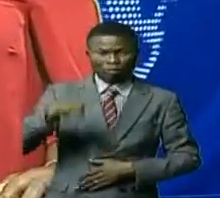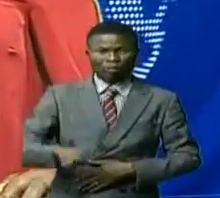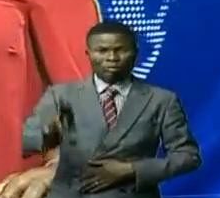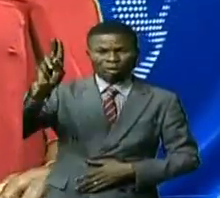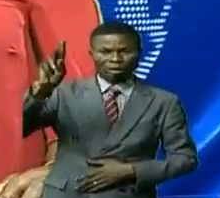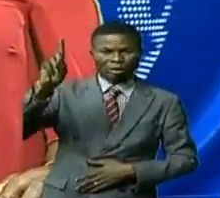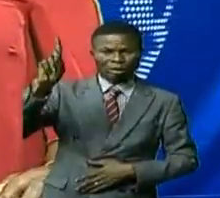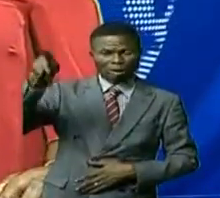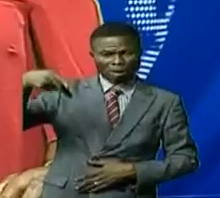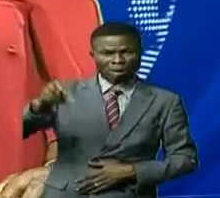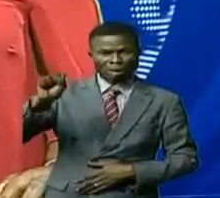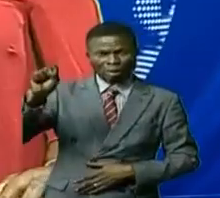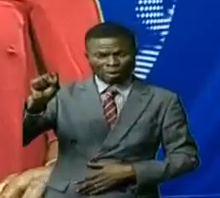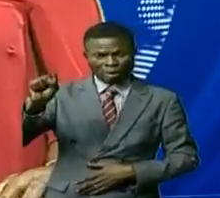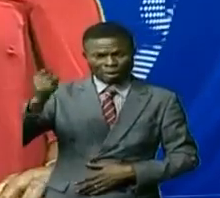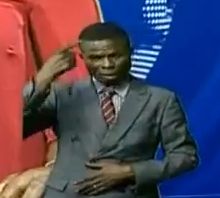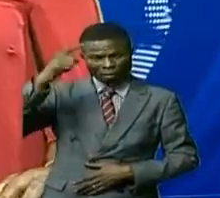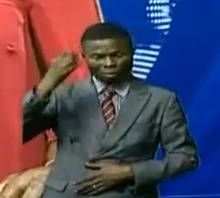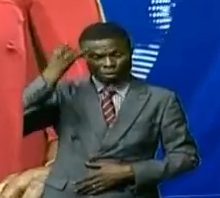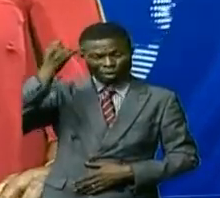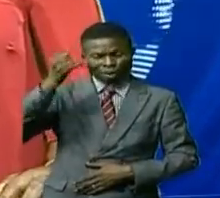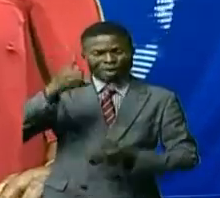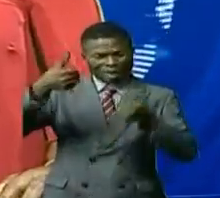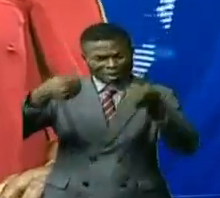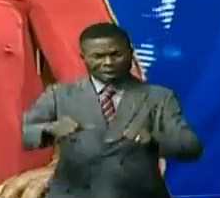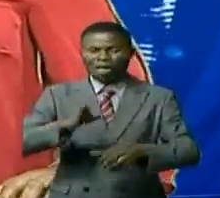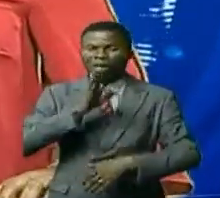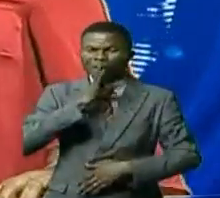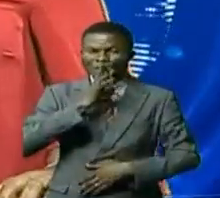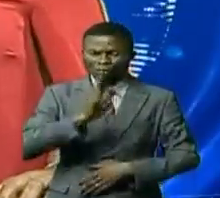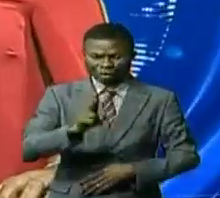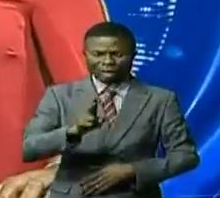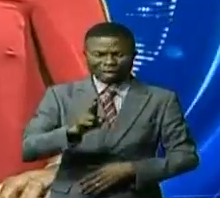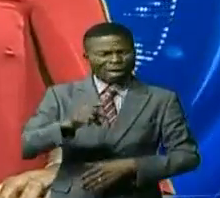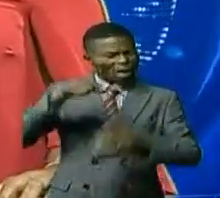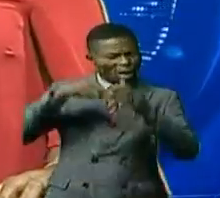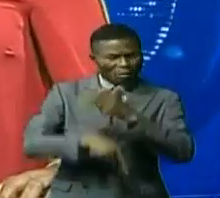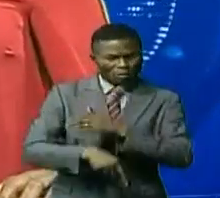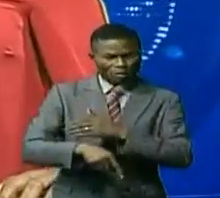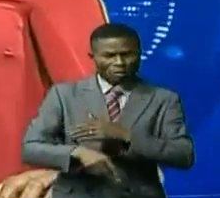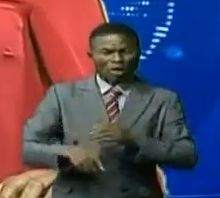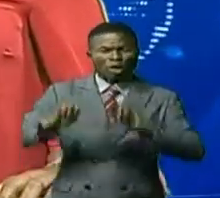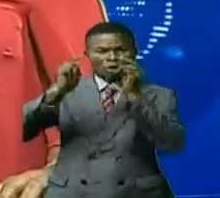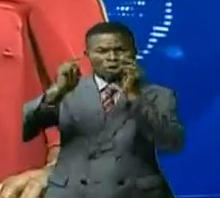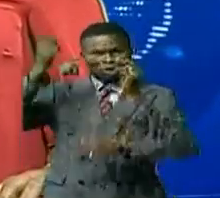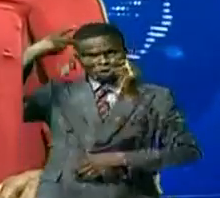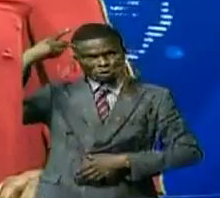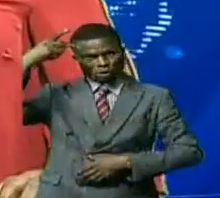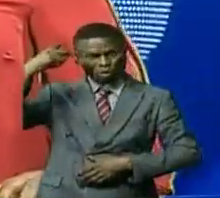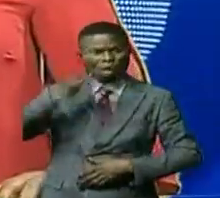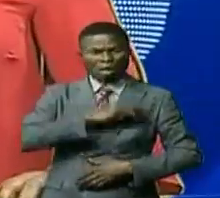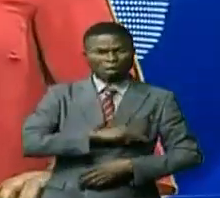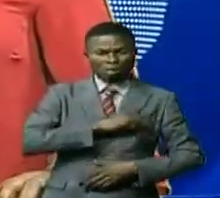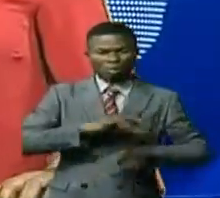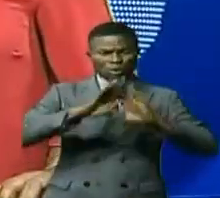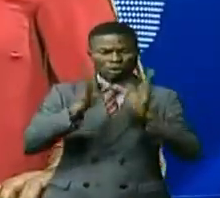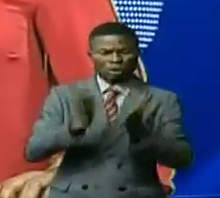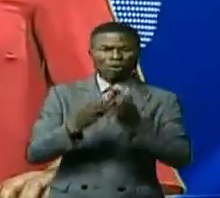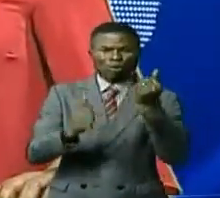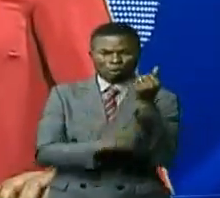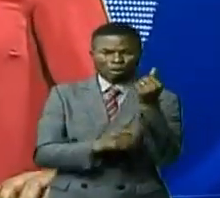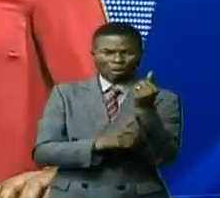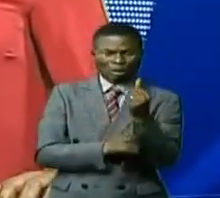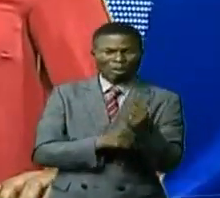l'UDPS pour bien prioriser l'idéologie du parti et réarmer le moral des militants afin